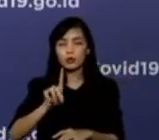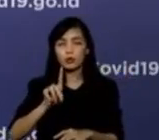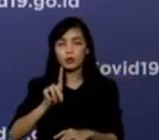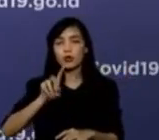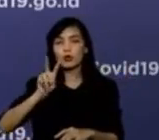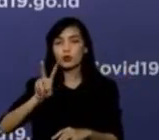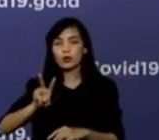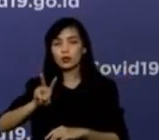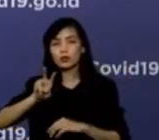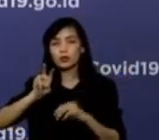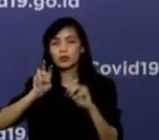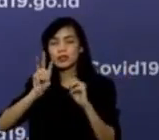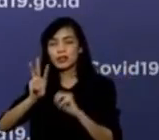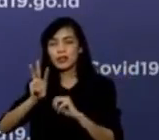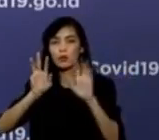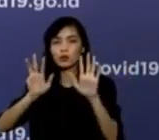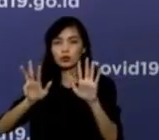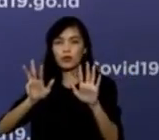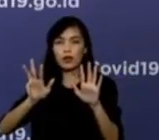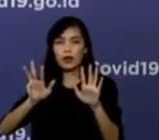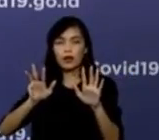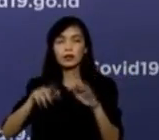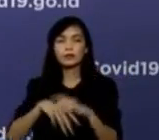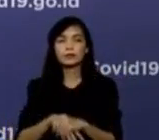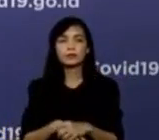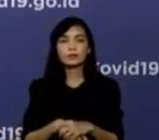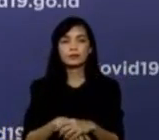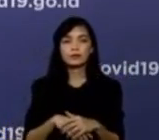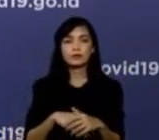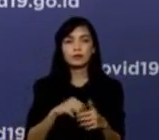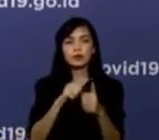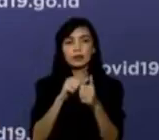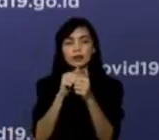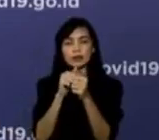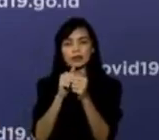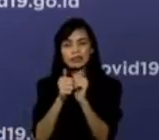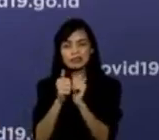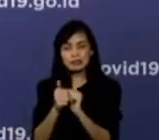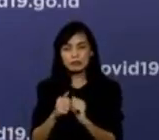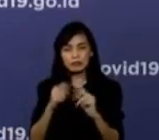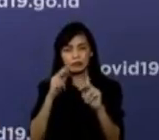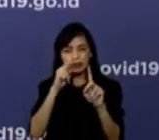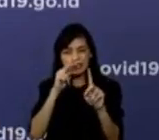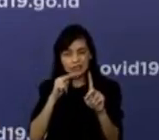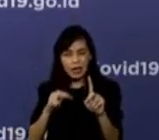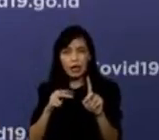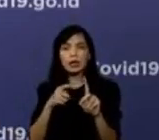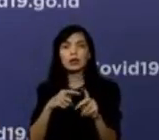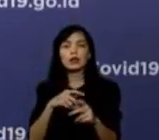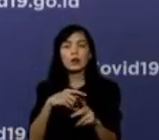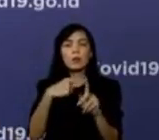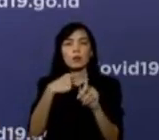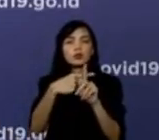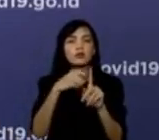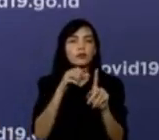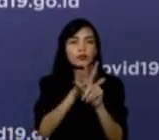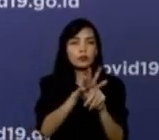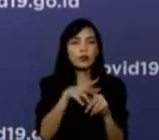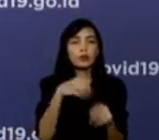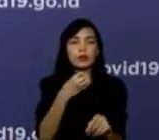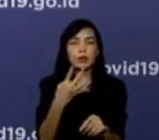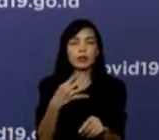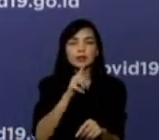601.239 spesimen. Dari kasus yang kita periksa ini, kita dapatkan konfirmasi positif sebanyak